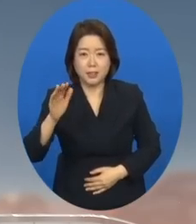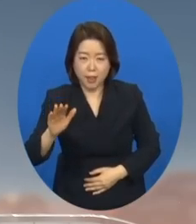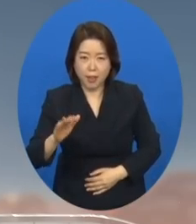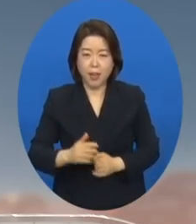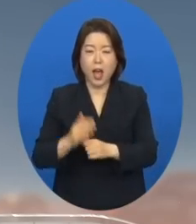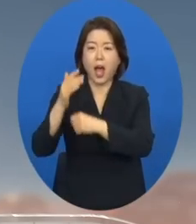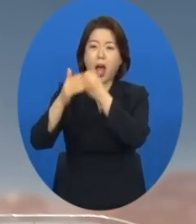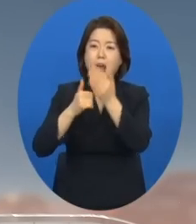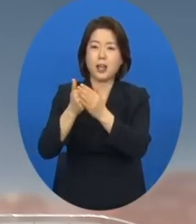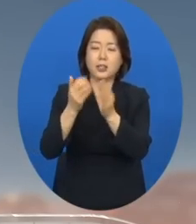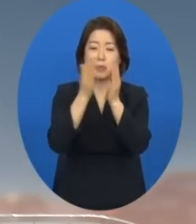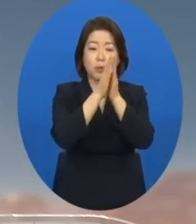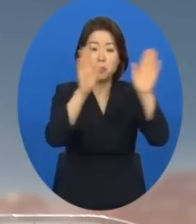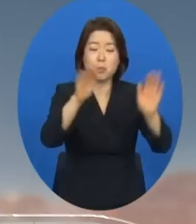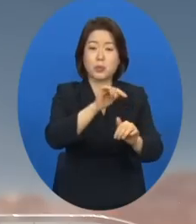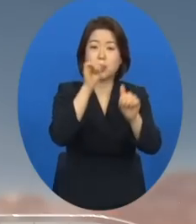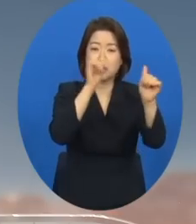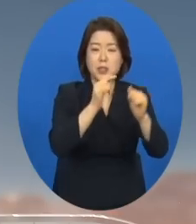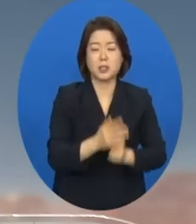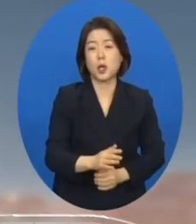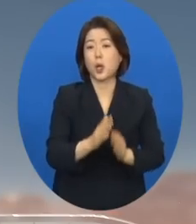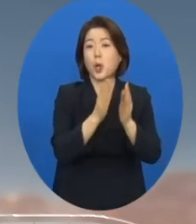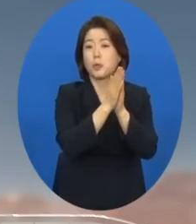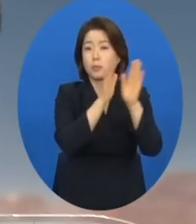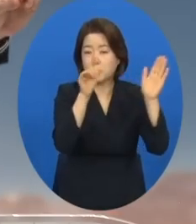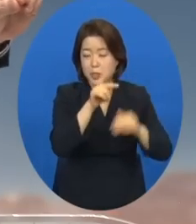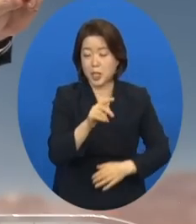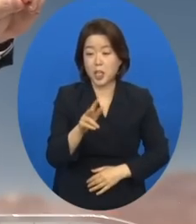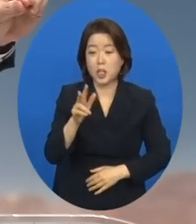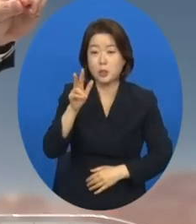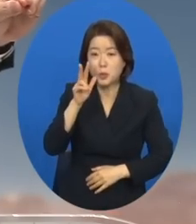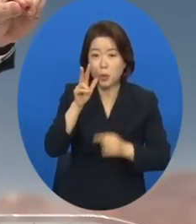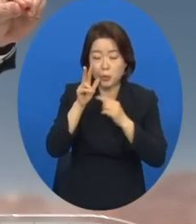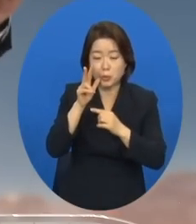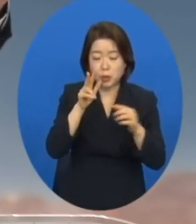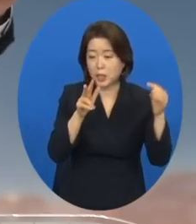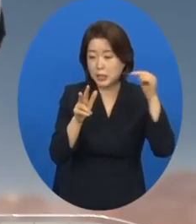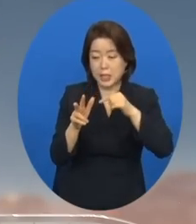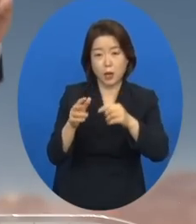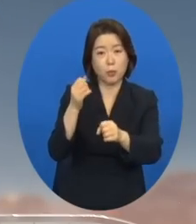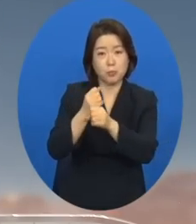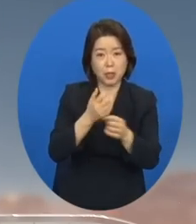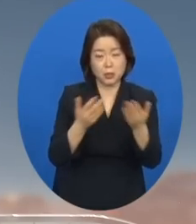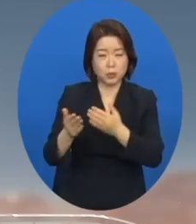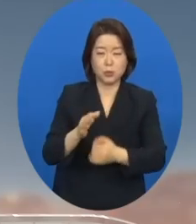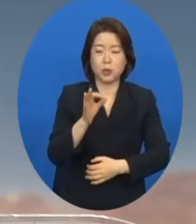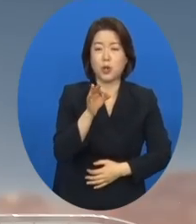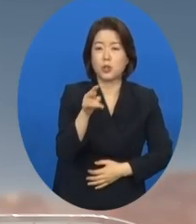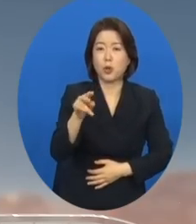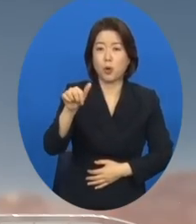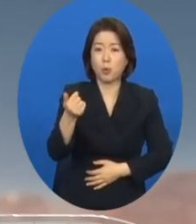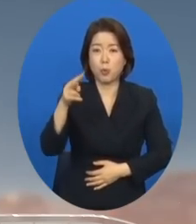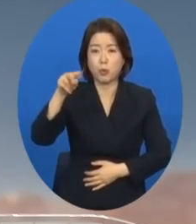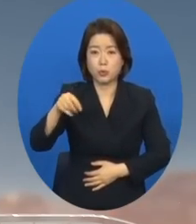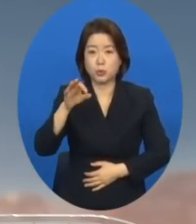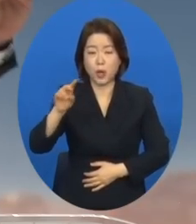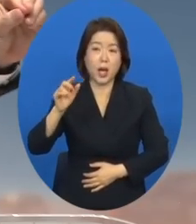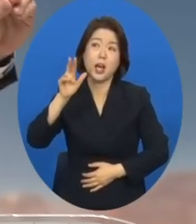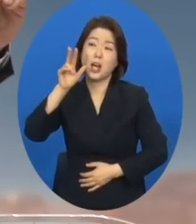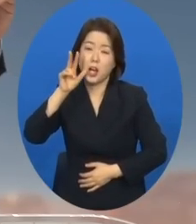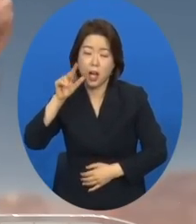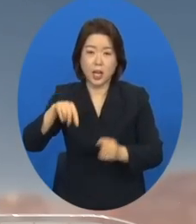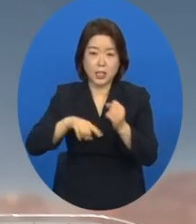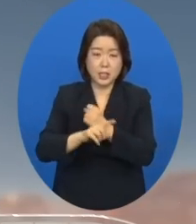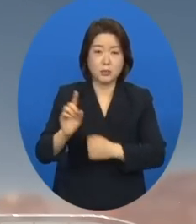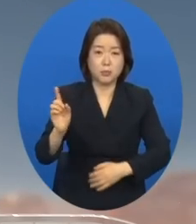하나님께서 모세에게 명하셔서 모세가 그제 여호수아라는 이름을 짓게 돼요 그 여호수아의 의미는 여호와가